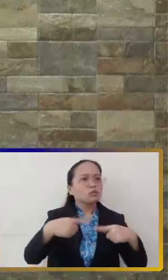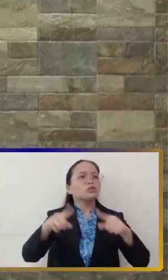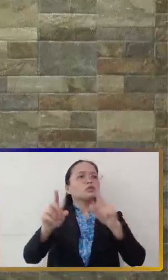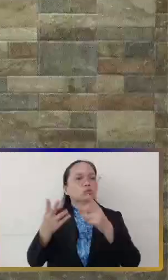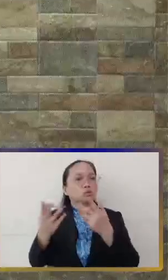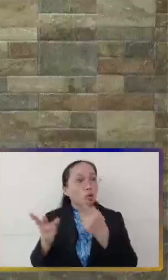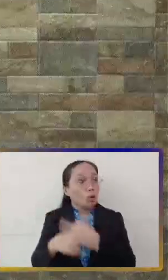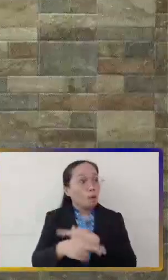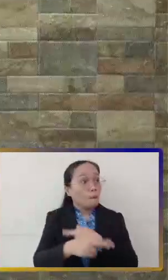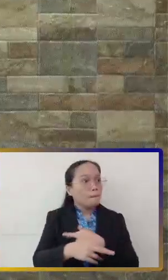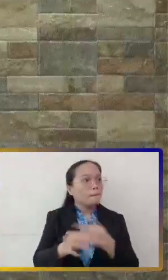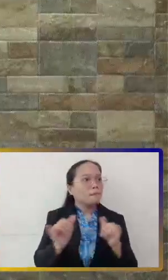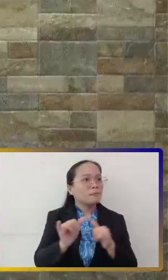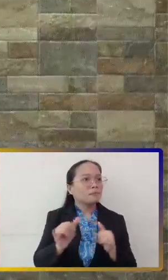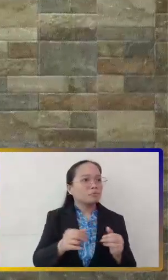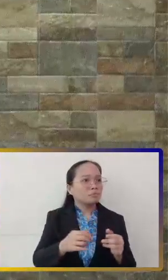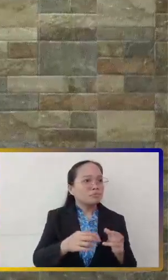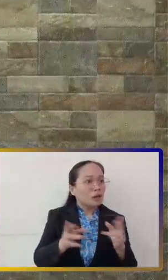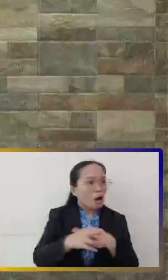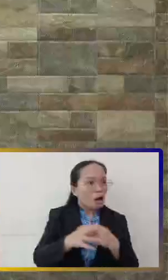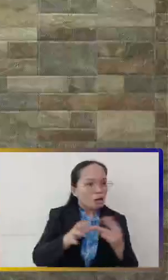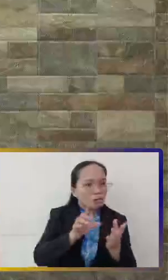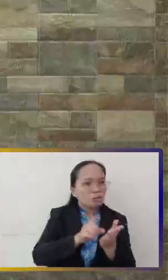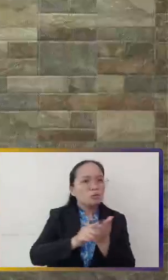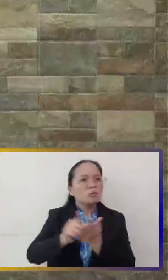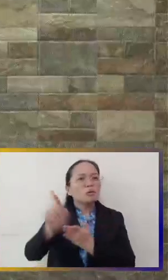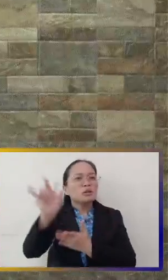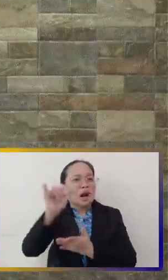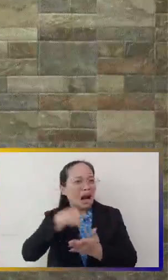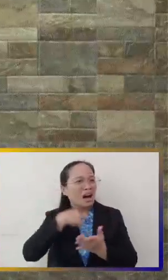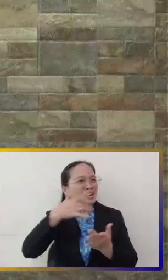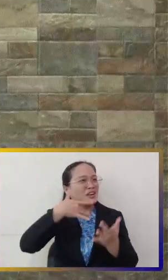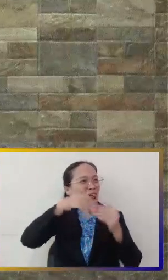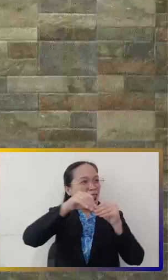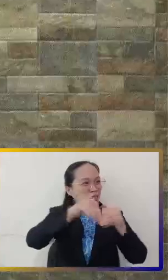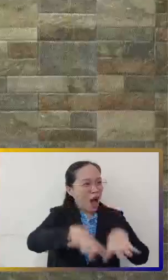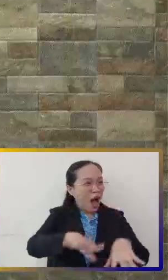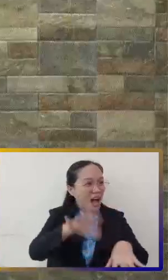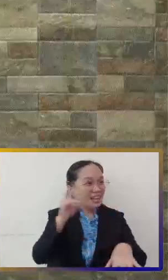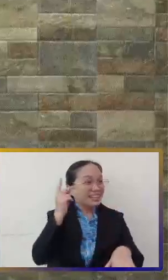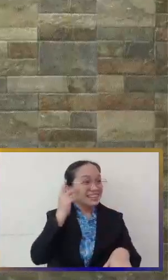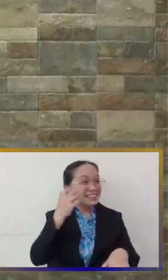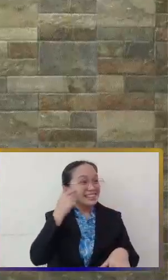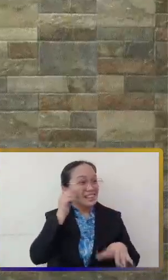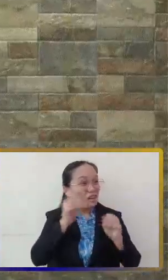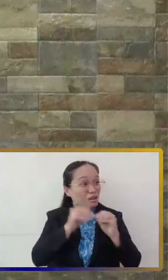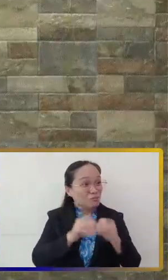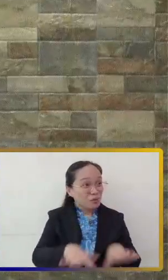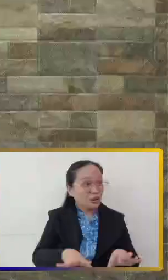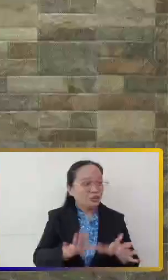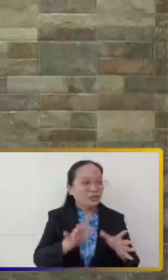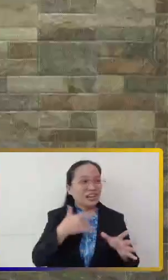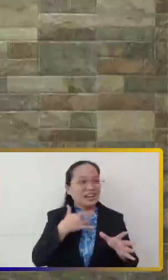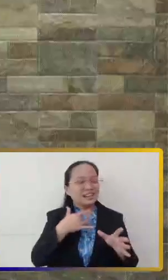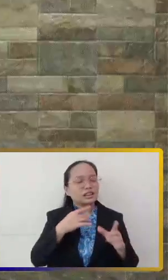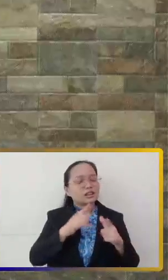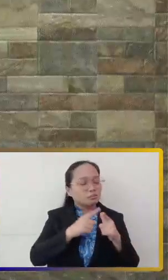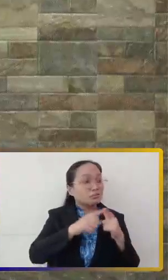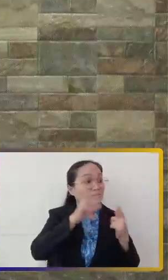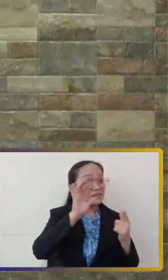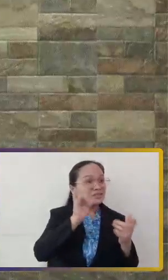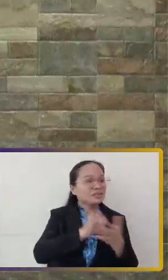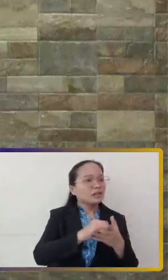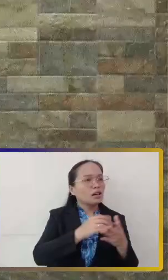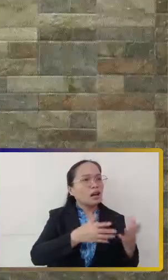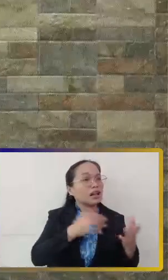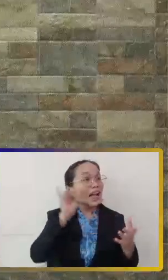nila. Parang ako ba yung nawawala? You see? Ako ang hinatid sa hotel eh. So, sabi ko, sila